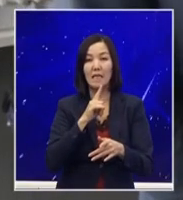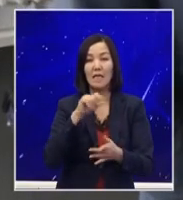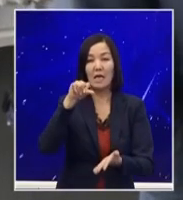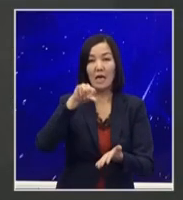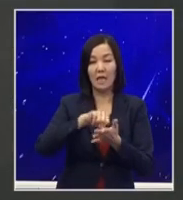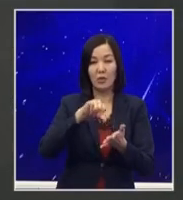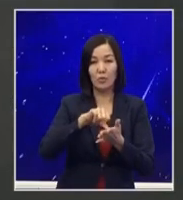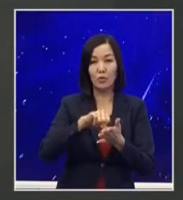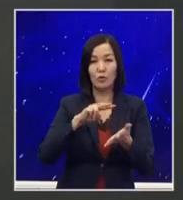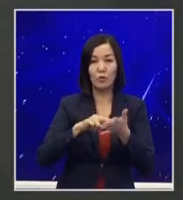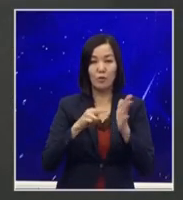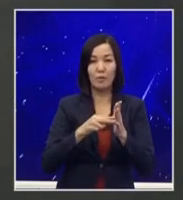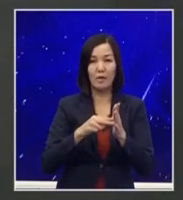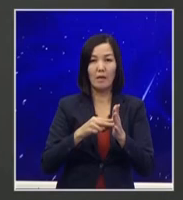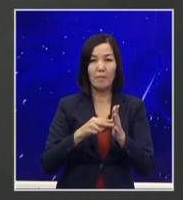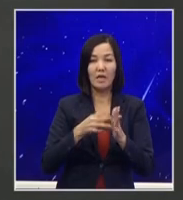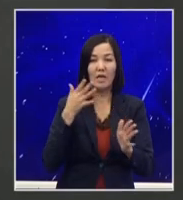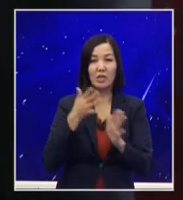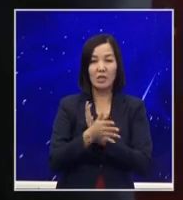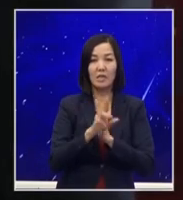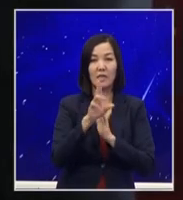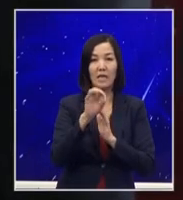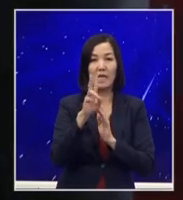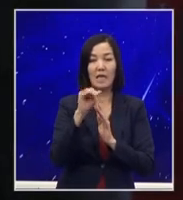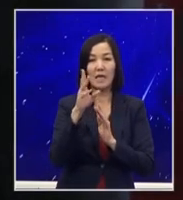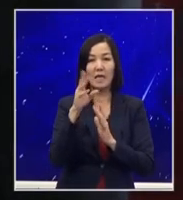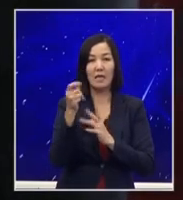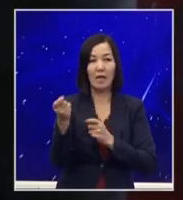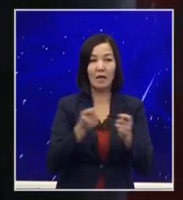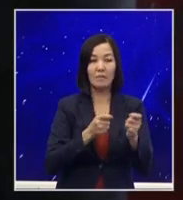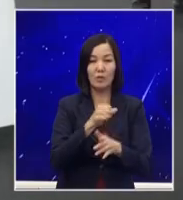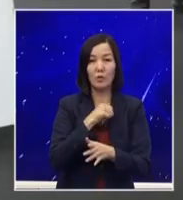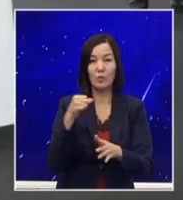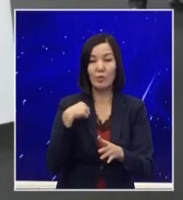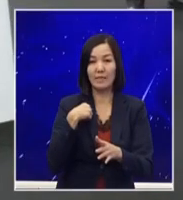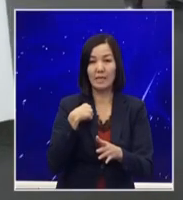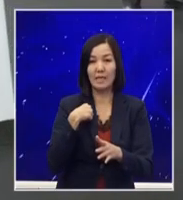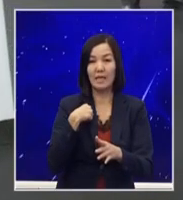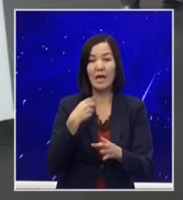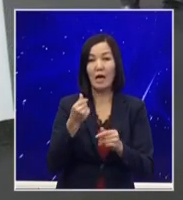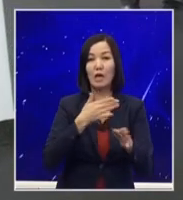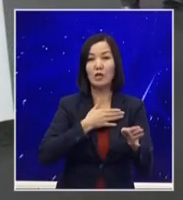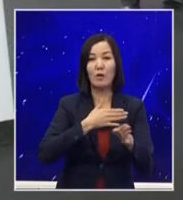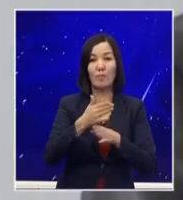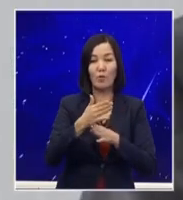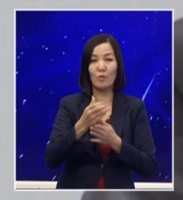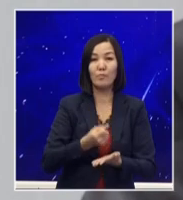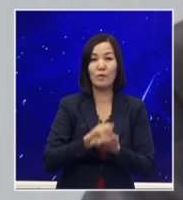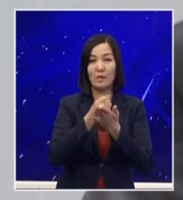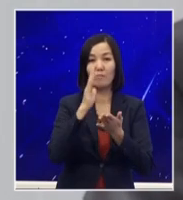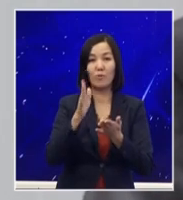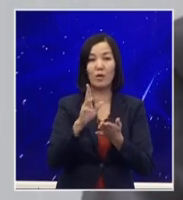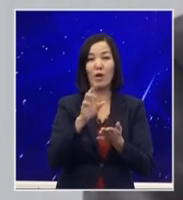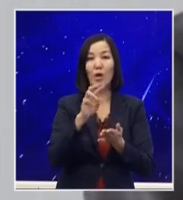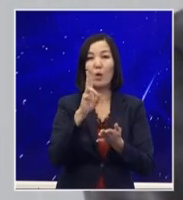отыр. Ал жолға кететін барлық шығынын кегендік ел ағалары мойнына аламыз деп мырзалық танытты. Сөйтіп Көксу ауданынан